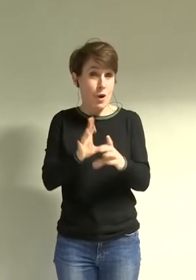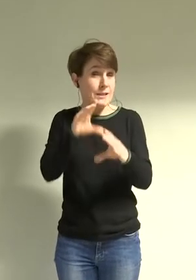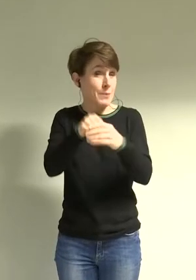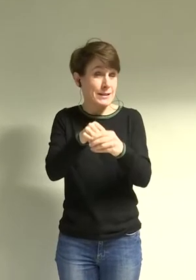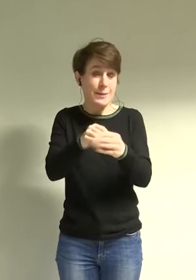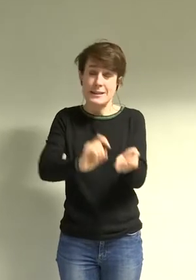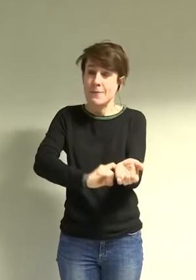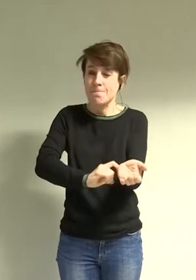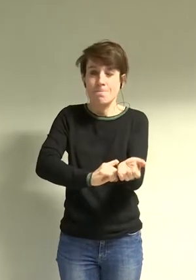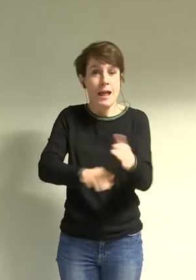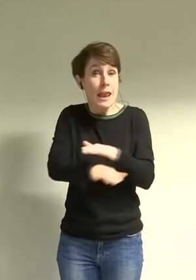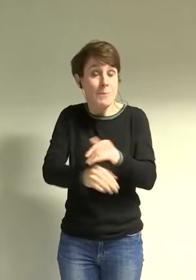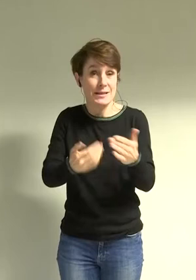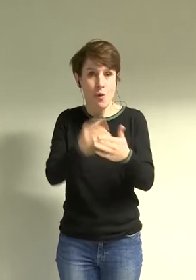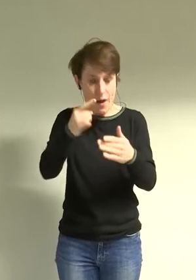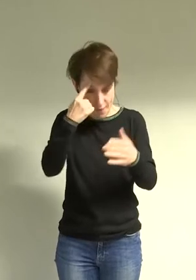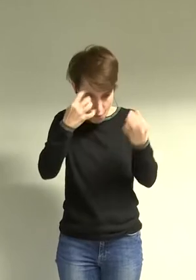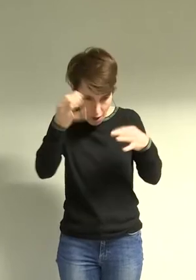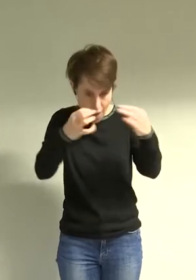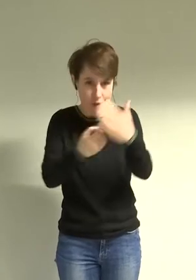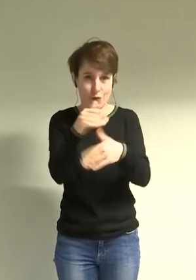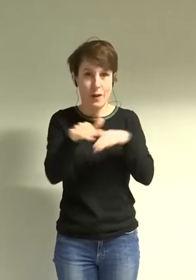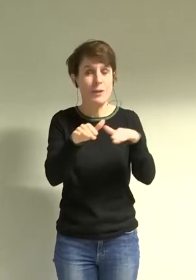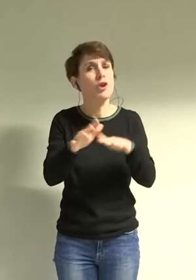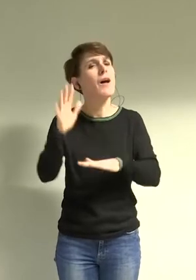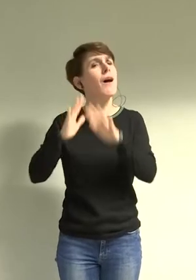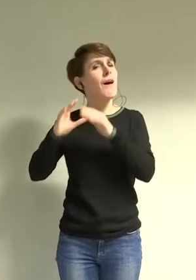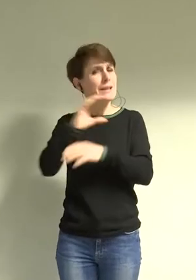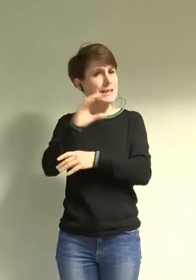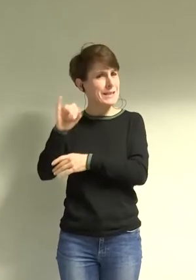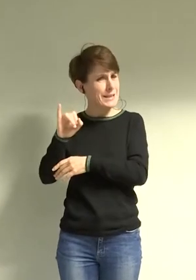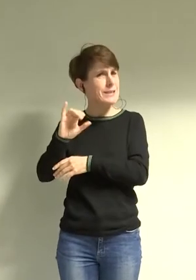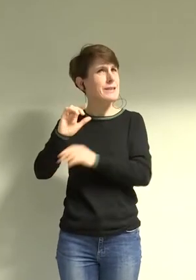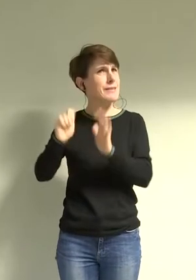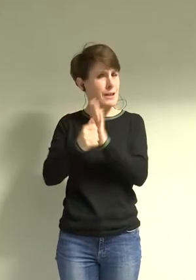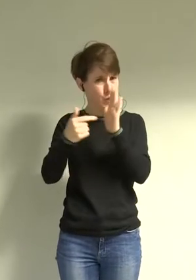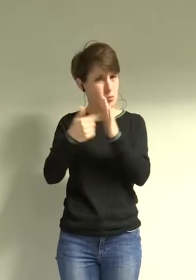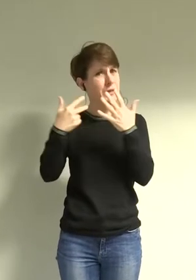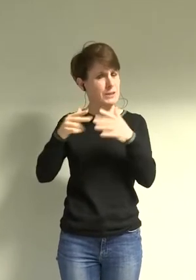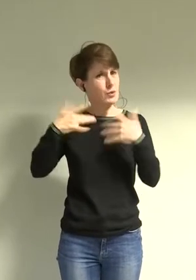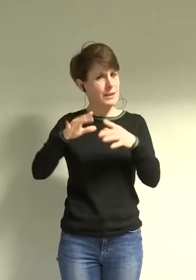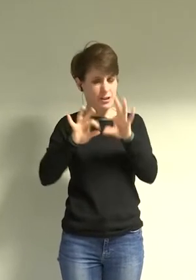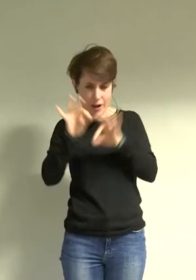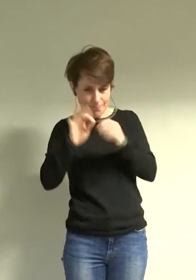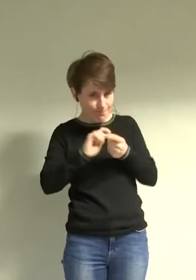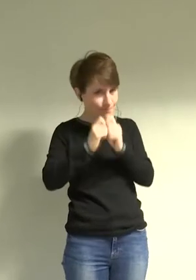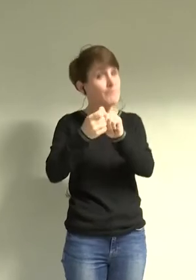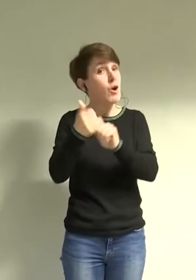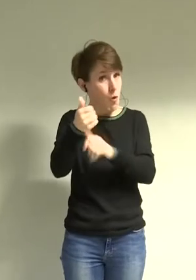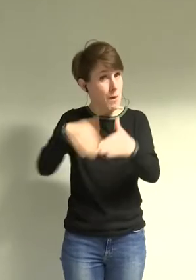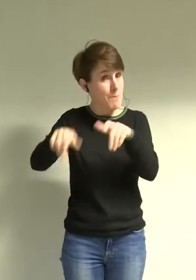lorsque c'est nécessaire c'est cci avait déjà évolué une première fois en 2018 à la demande même de leurs membres